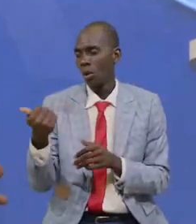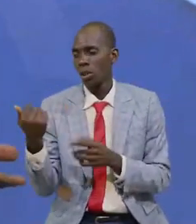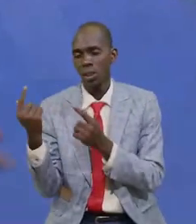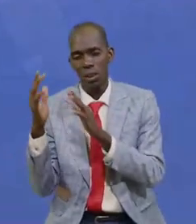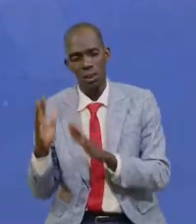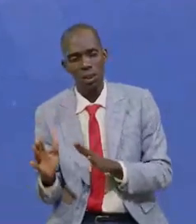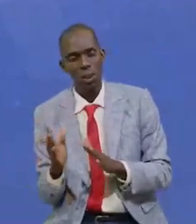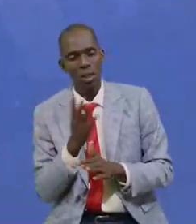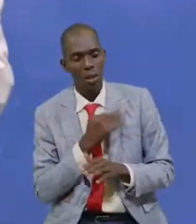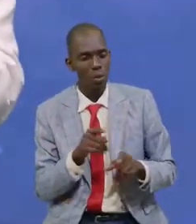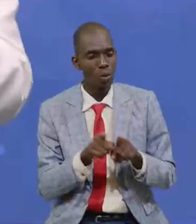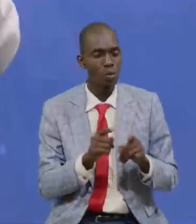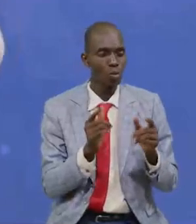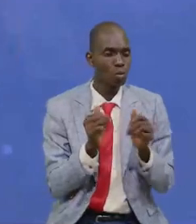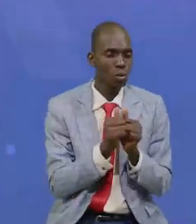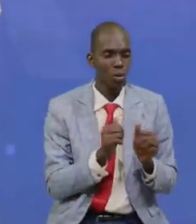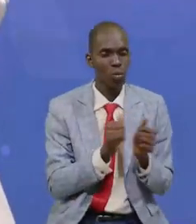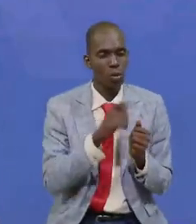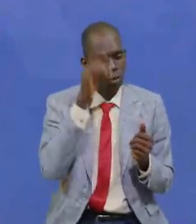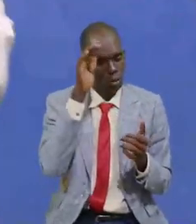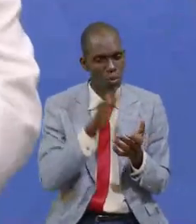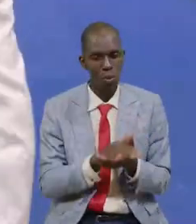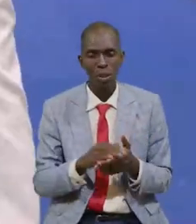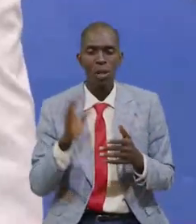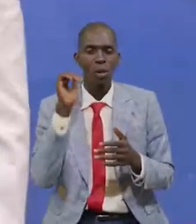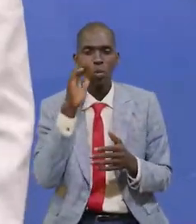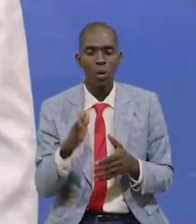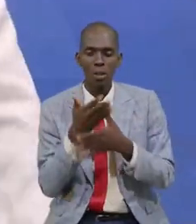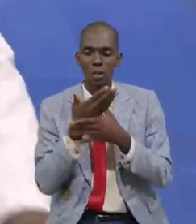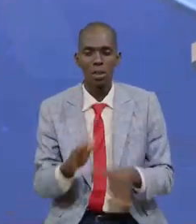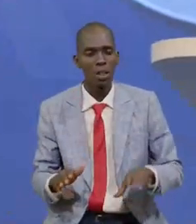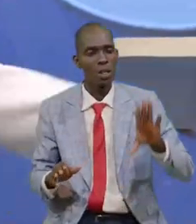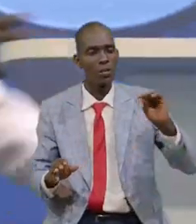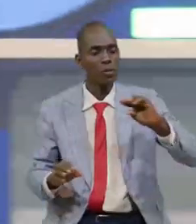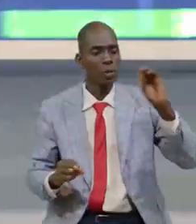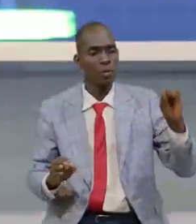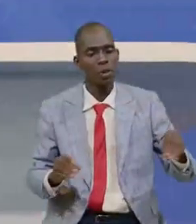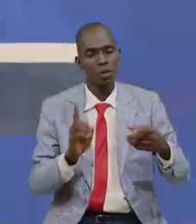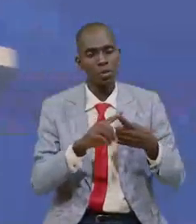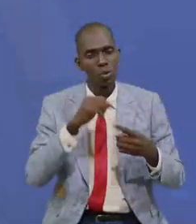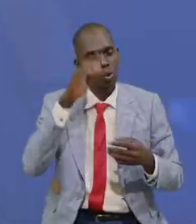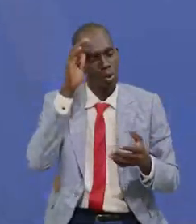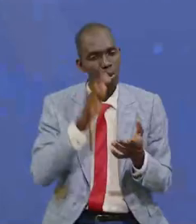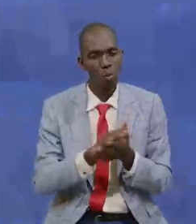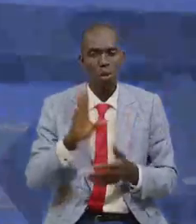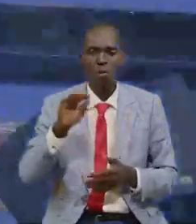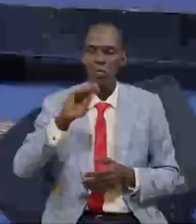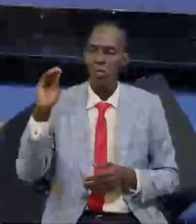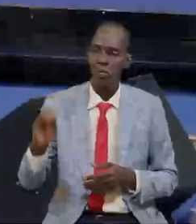sillonne entre le partenaire de péché et son mari. Alors elle donne 50% à son mari